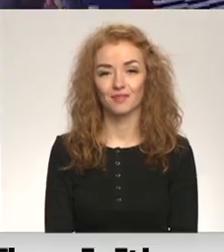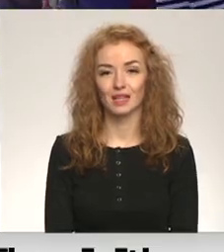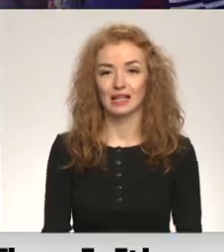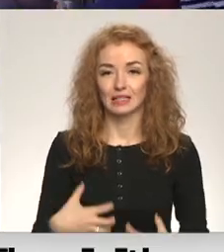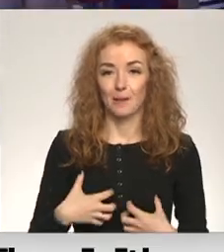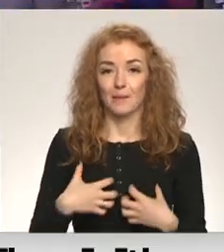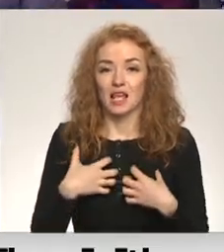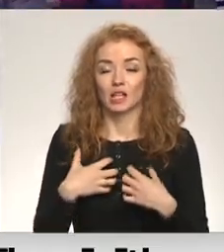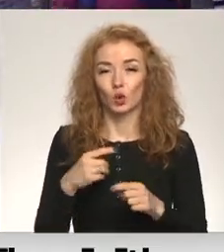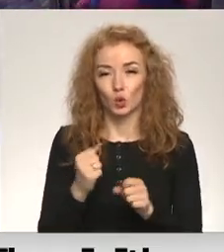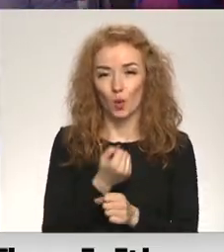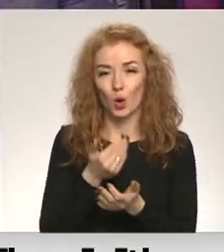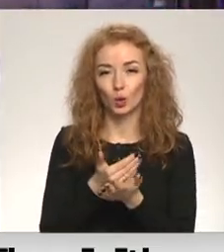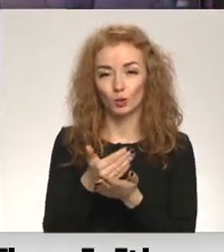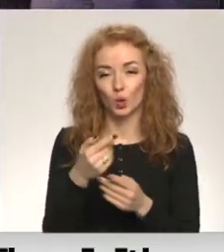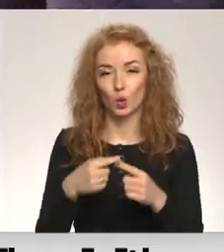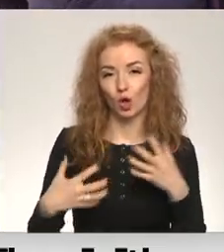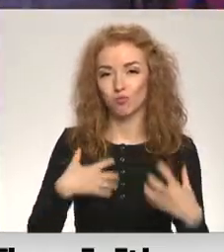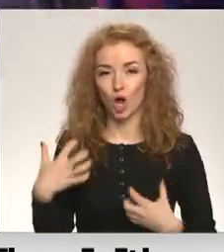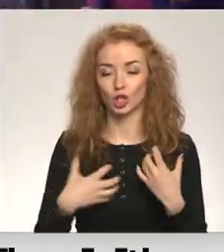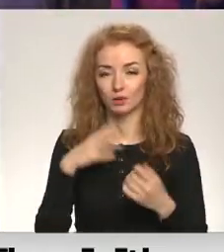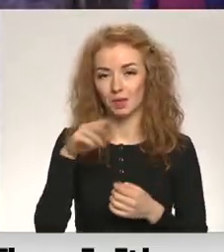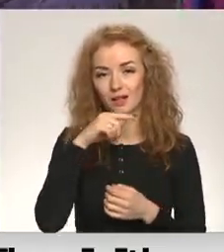tomēr nemazinās un bažas par Krievijas